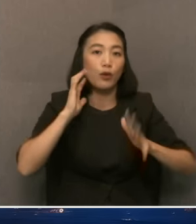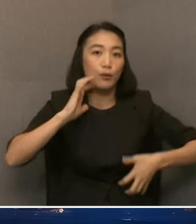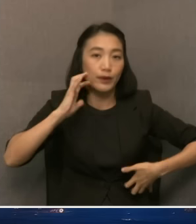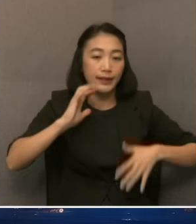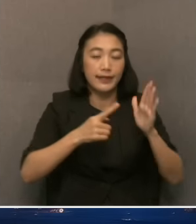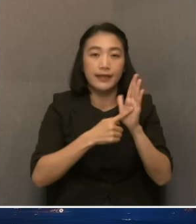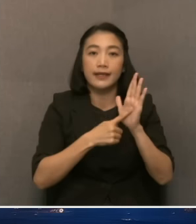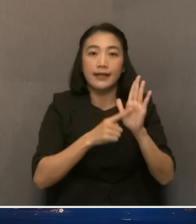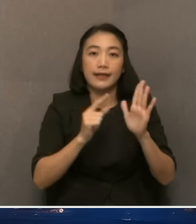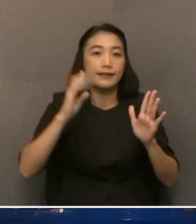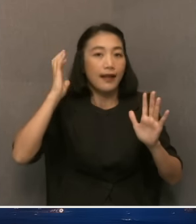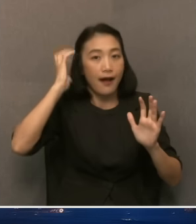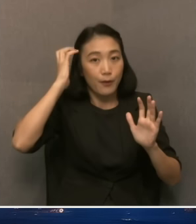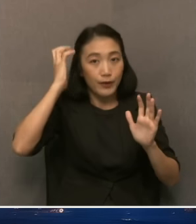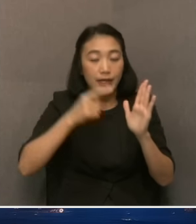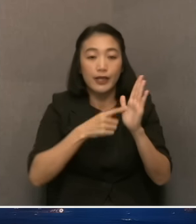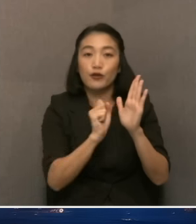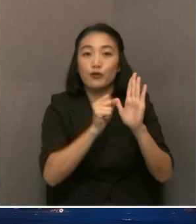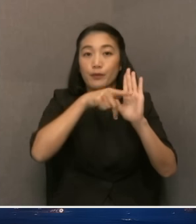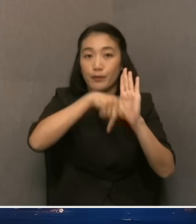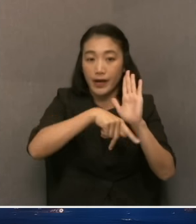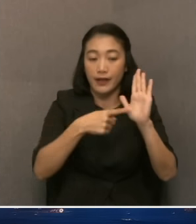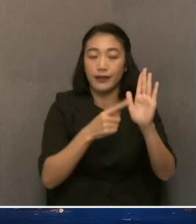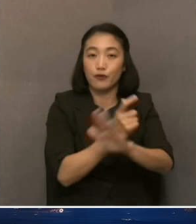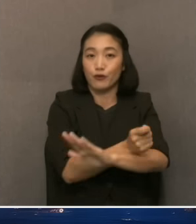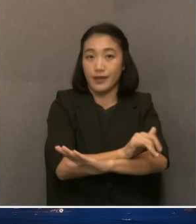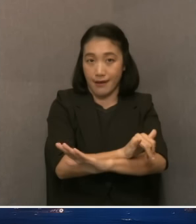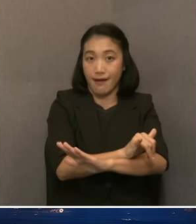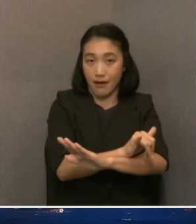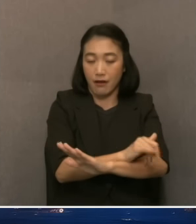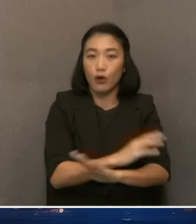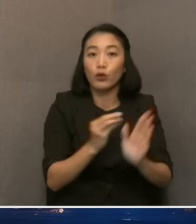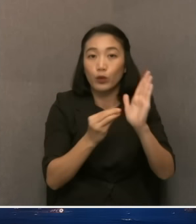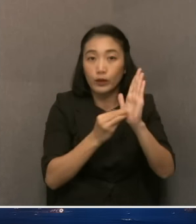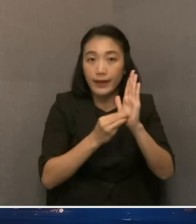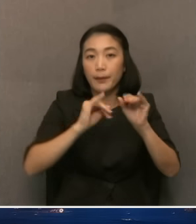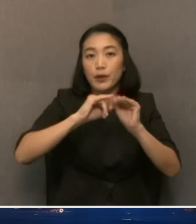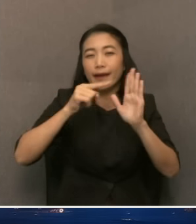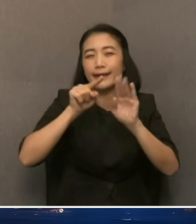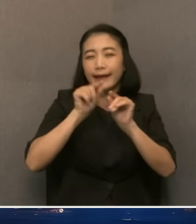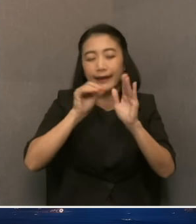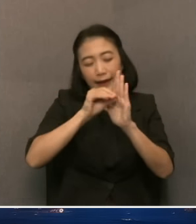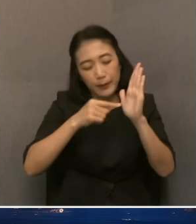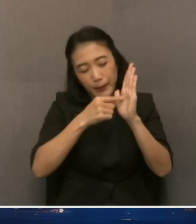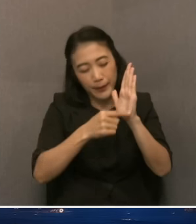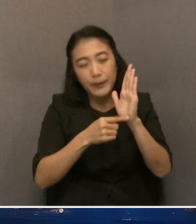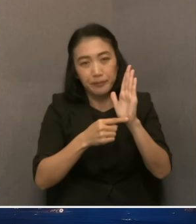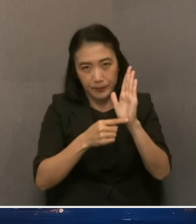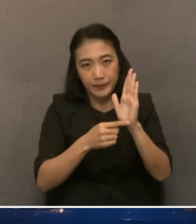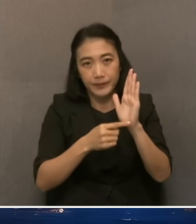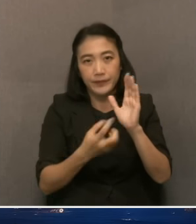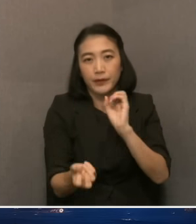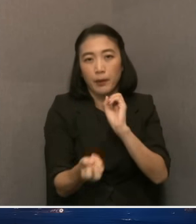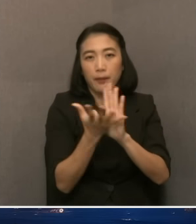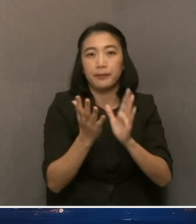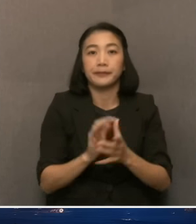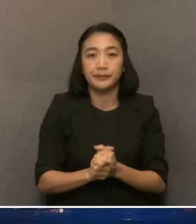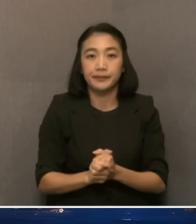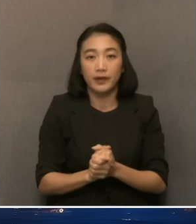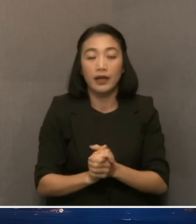สุพรรณบุรีพระนครศรีอยุธยาซึ่งรวมกรุงเทพและปริมณฑลด้วยนะคะและภาคตะวันออกก็